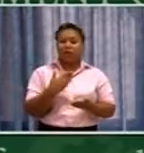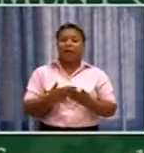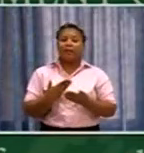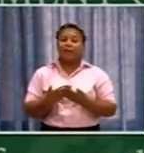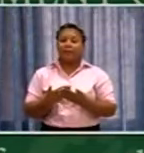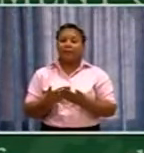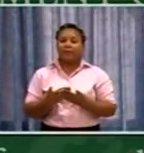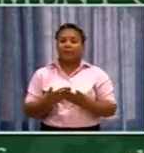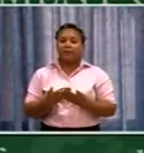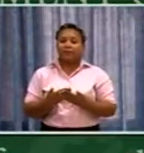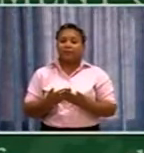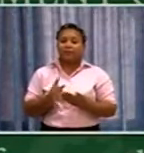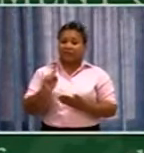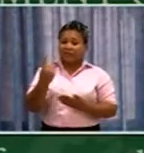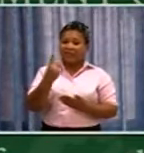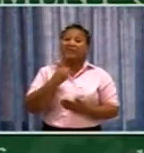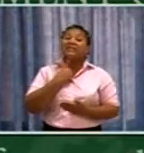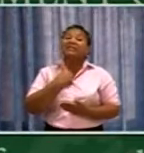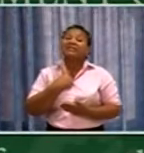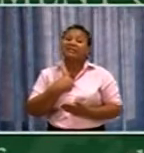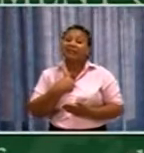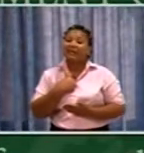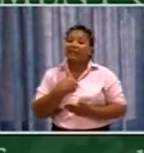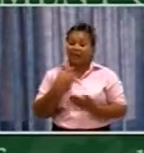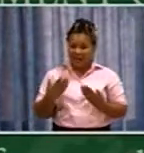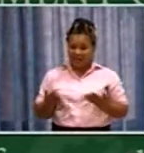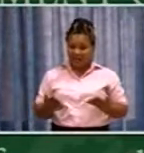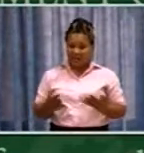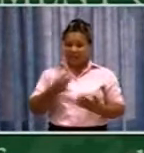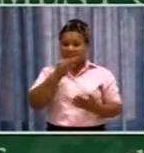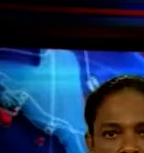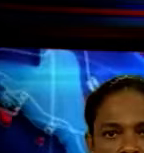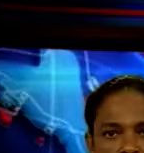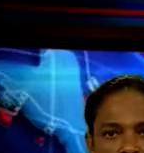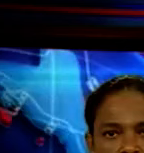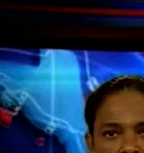contre si on met nous à pour dire quelque chose sans les autres endroits, nous avons sa flexibilité pour nous réviser ça.